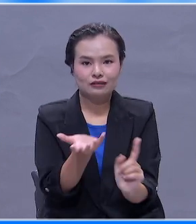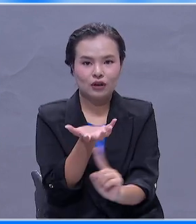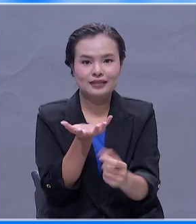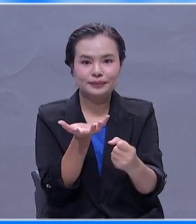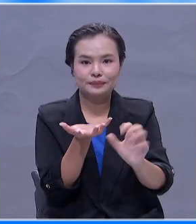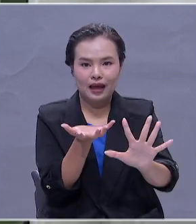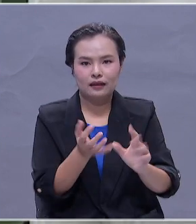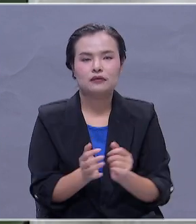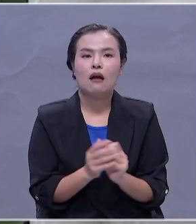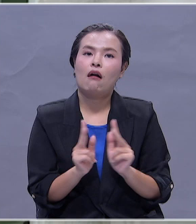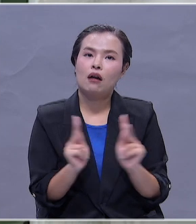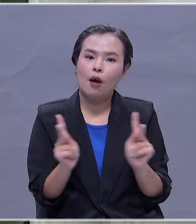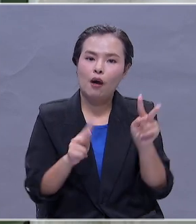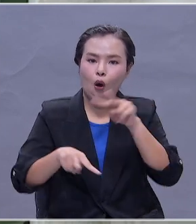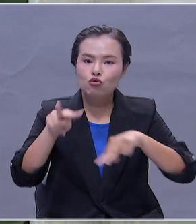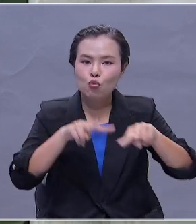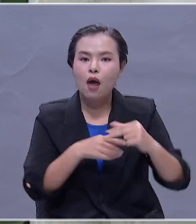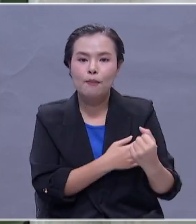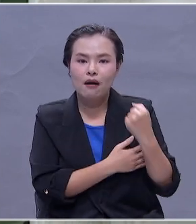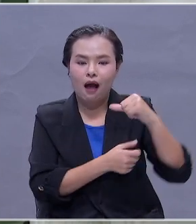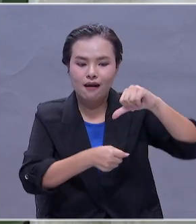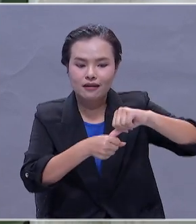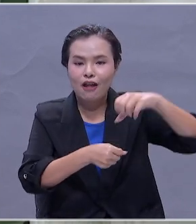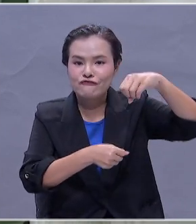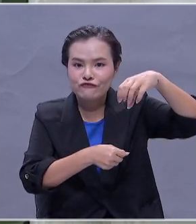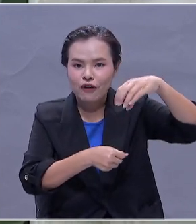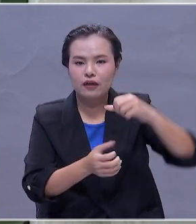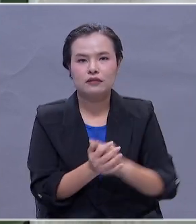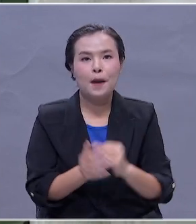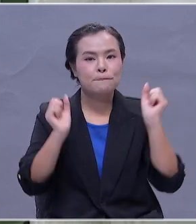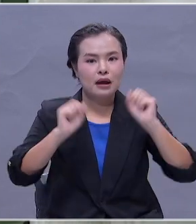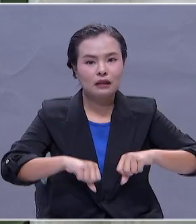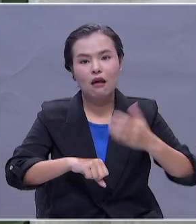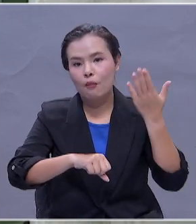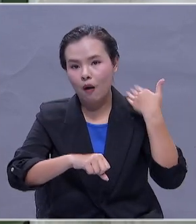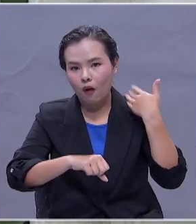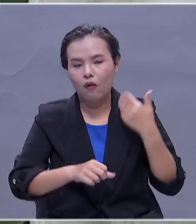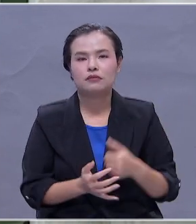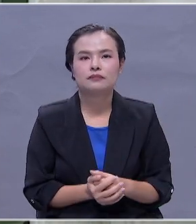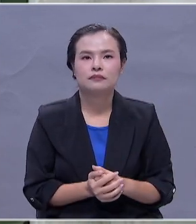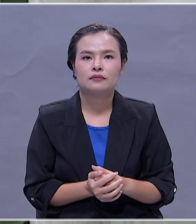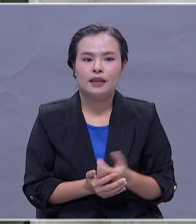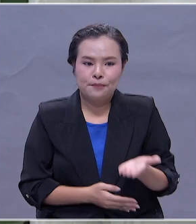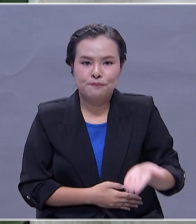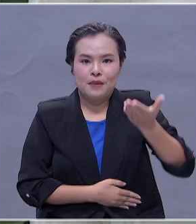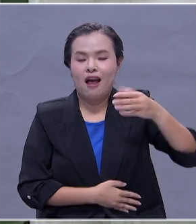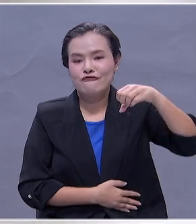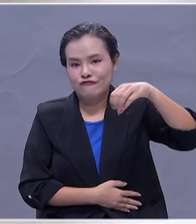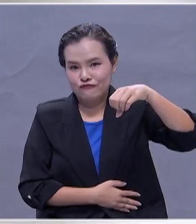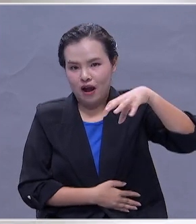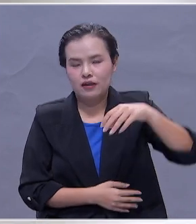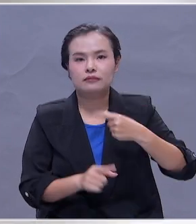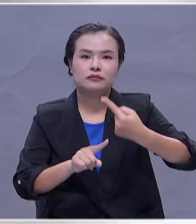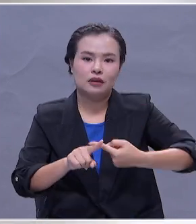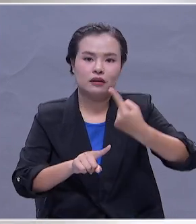หลังจากทางคณะกรรมการกำกับกิจการพลังงานหรือกกพมีมติไปก่อนหน้านี้เรื่องการปรับขึ้นค่าไฟงวด